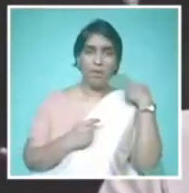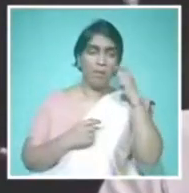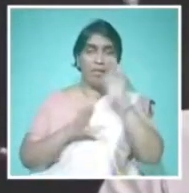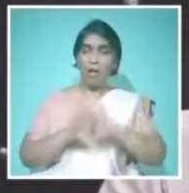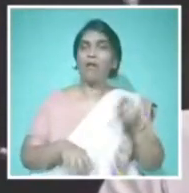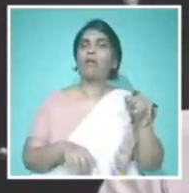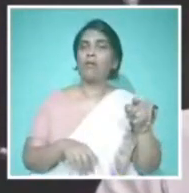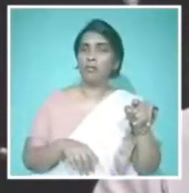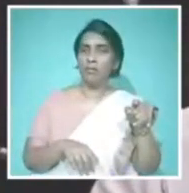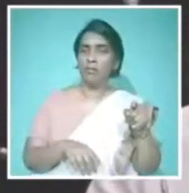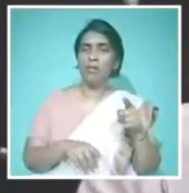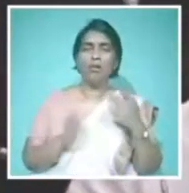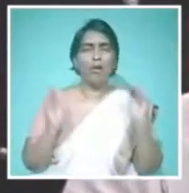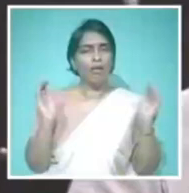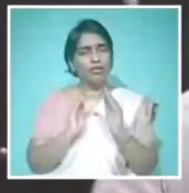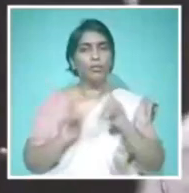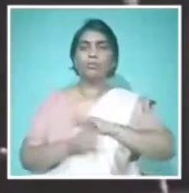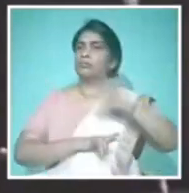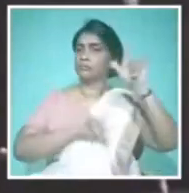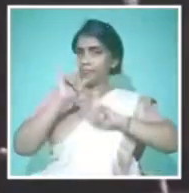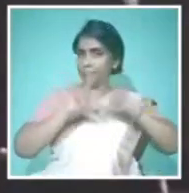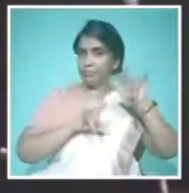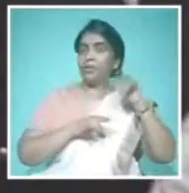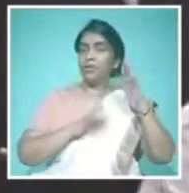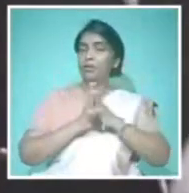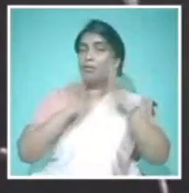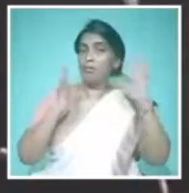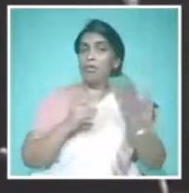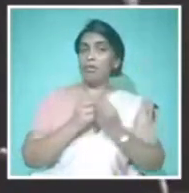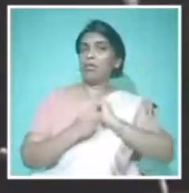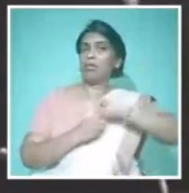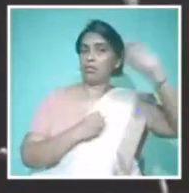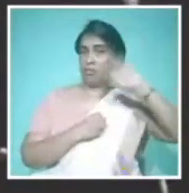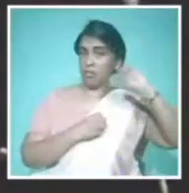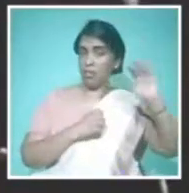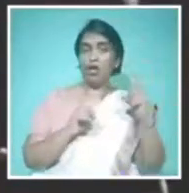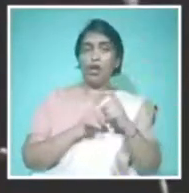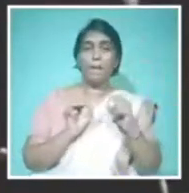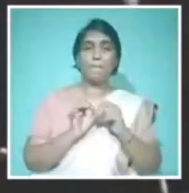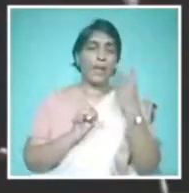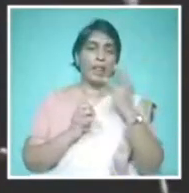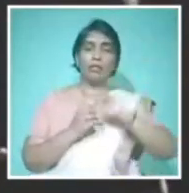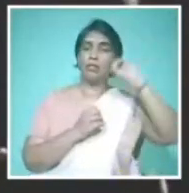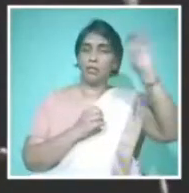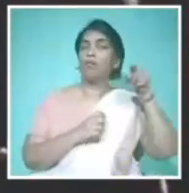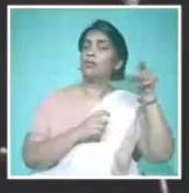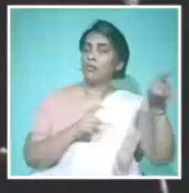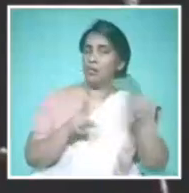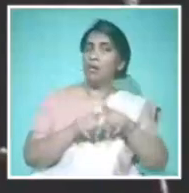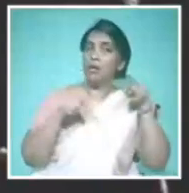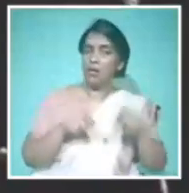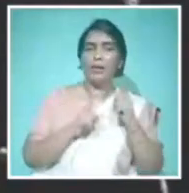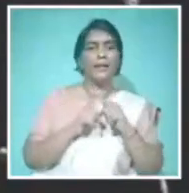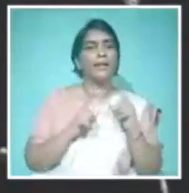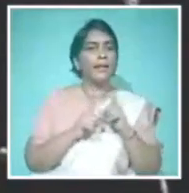daruo sulup pramana pitra dia no hebei on visiala mudulak elite geni no dollar billion dia kudra geni no insa ada adia